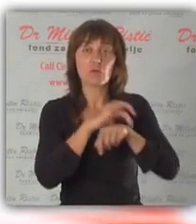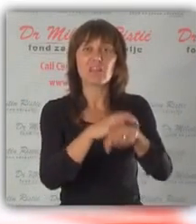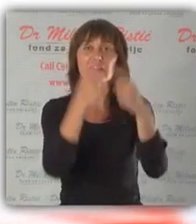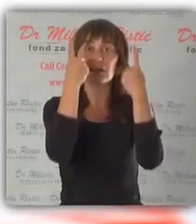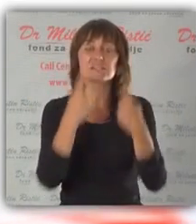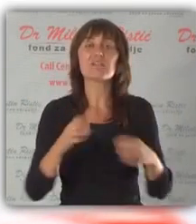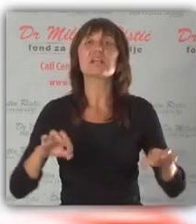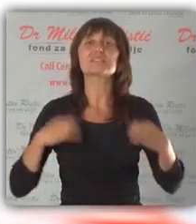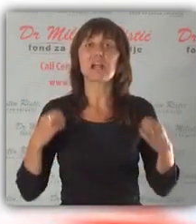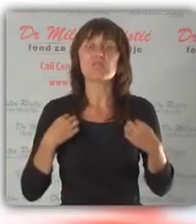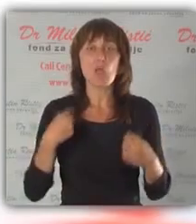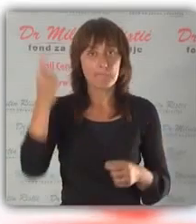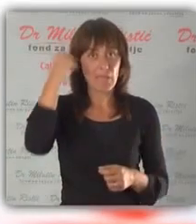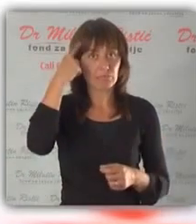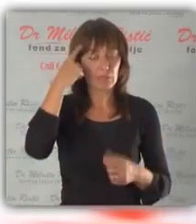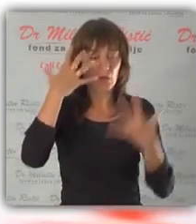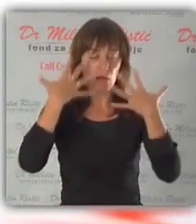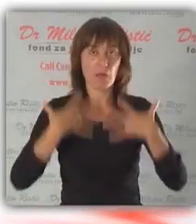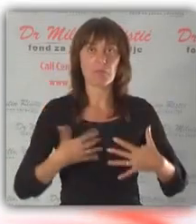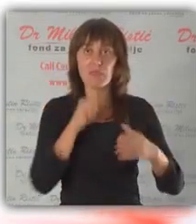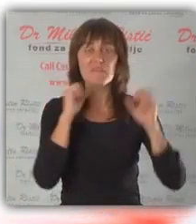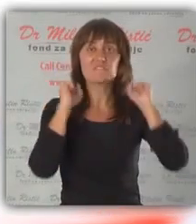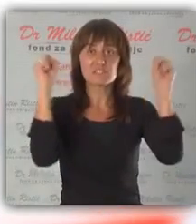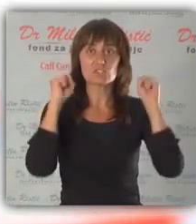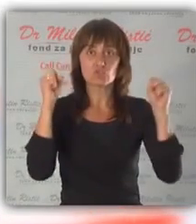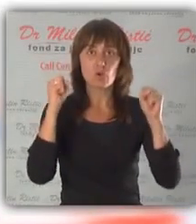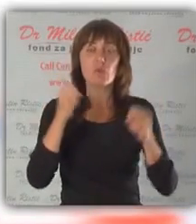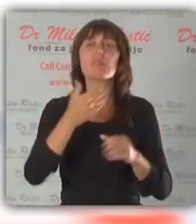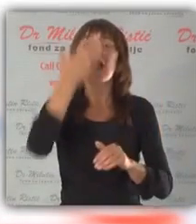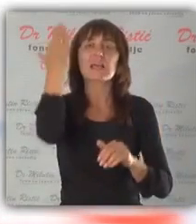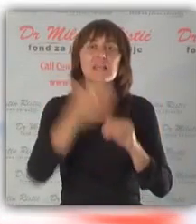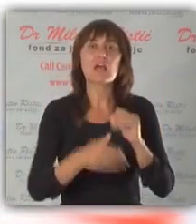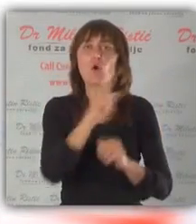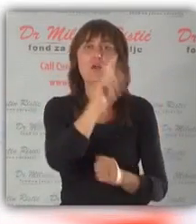pacijenta dovedete u stanje zdravlja, mentalnog, emotivnog i fizičkog,